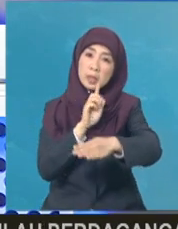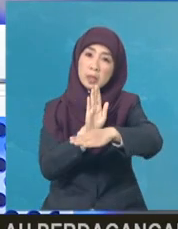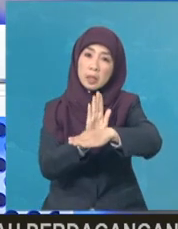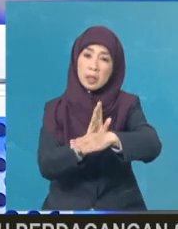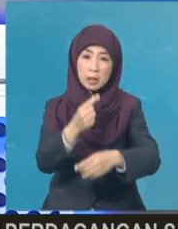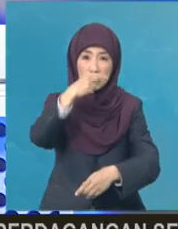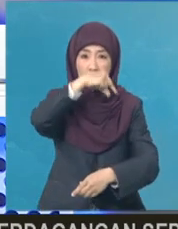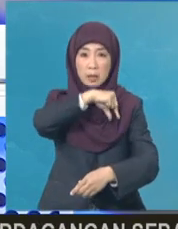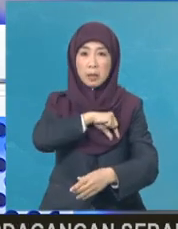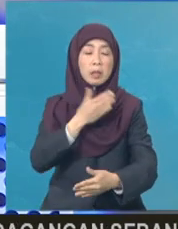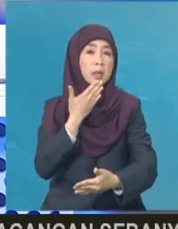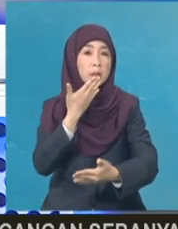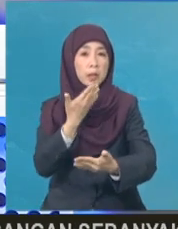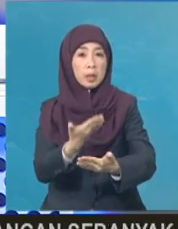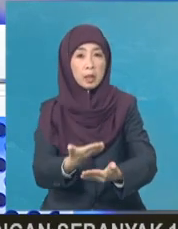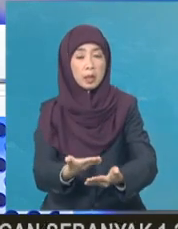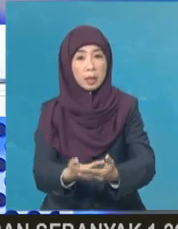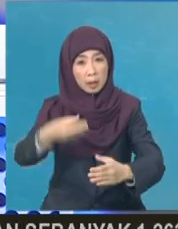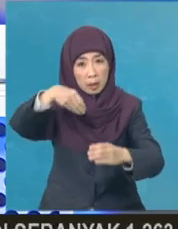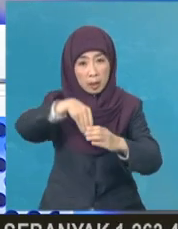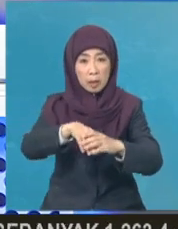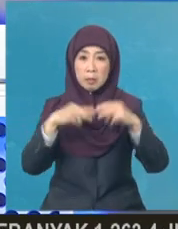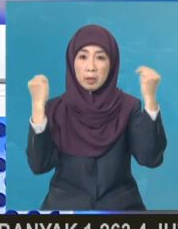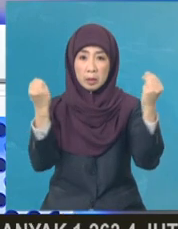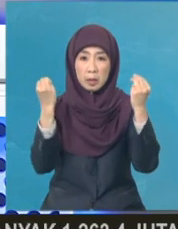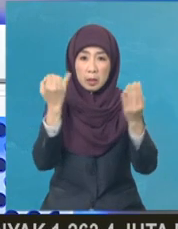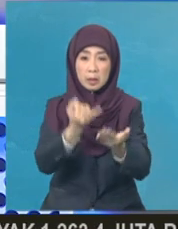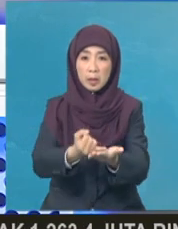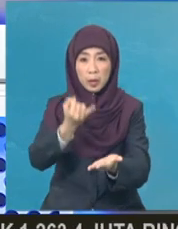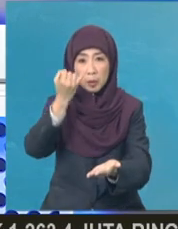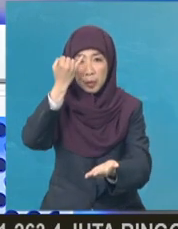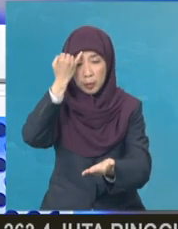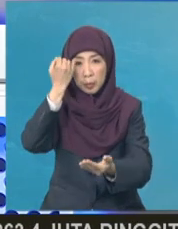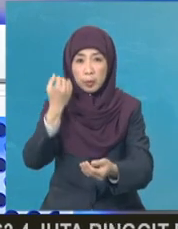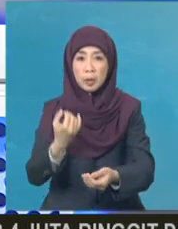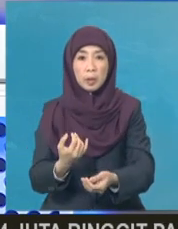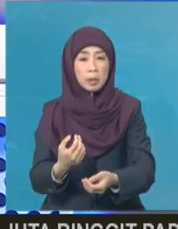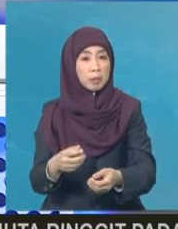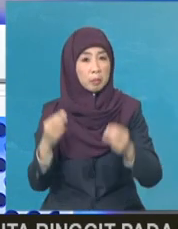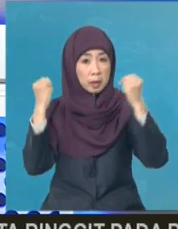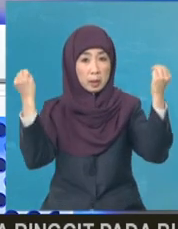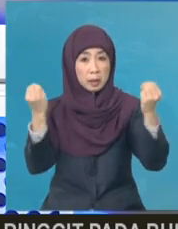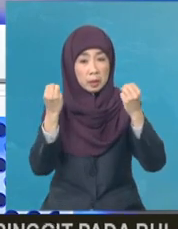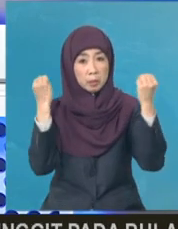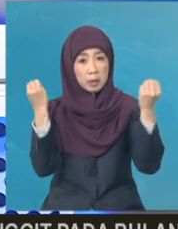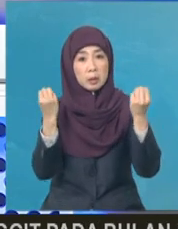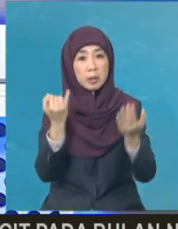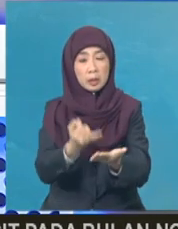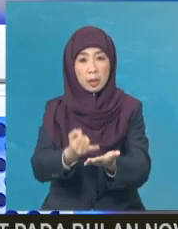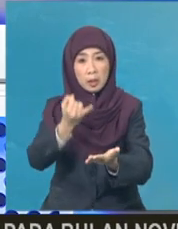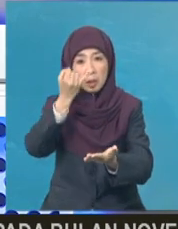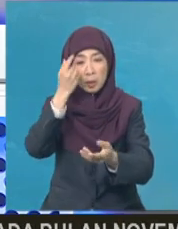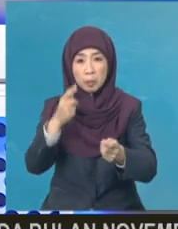ganjaran dan kebaikan bagi orang yang berada di dalam Majlis perkenaan subuh kaledupaya tadi derekan sirih majelis-majelis ilmu